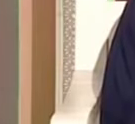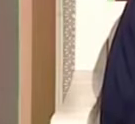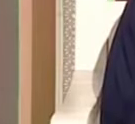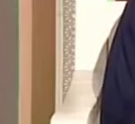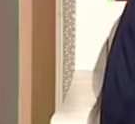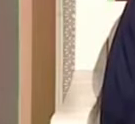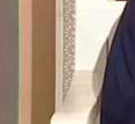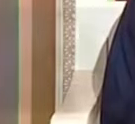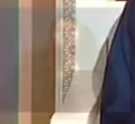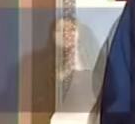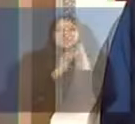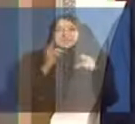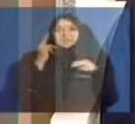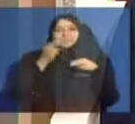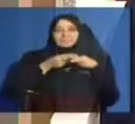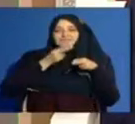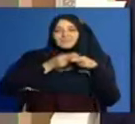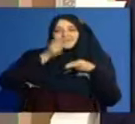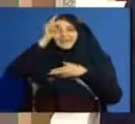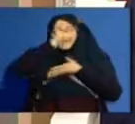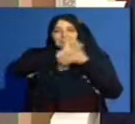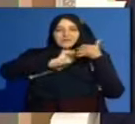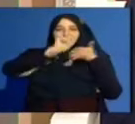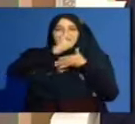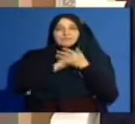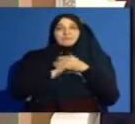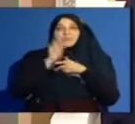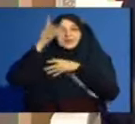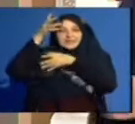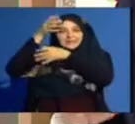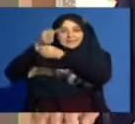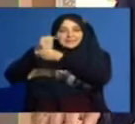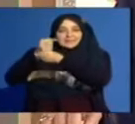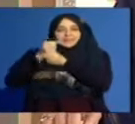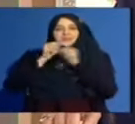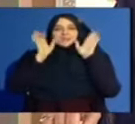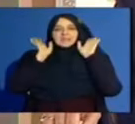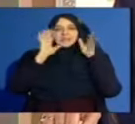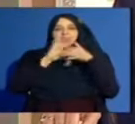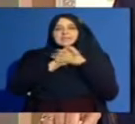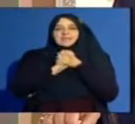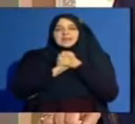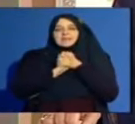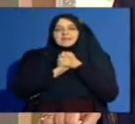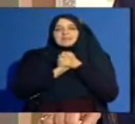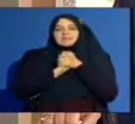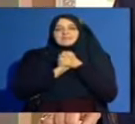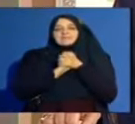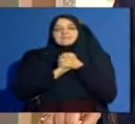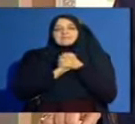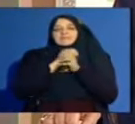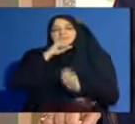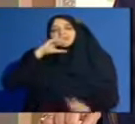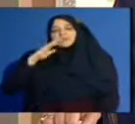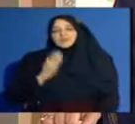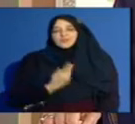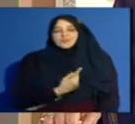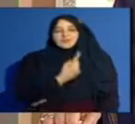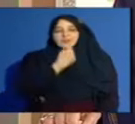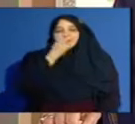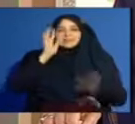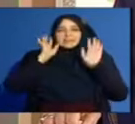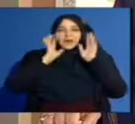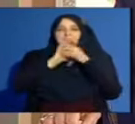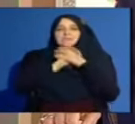بسم الله الرحمن الرحيم، وبه نستعين، والصلاة والسلام على خير خلق الله أجمعين، نبينا محمد عليه